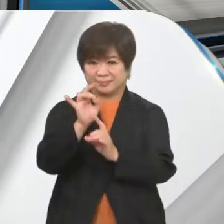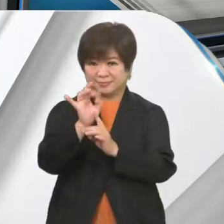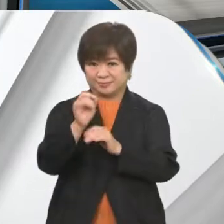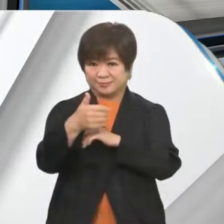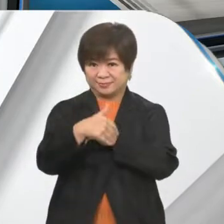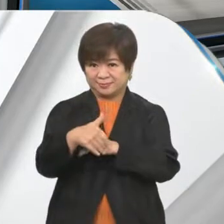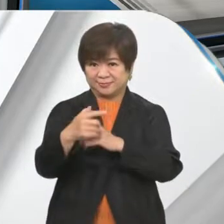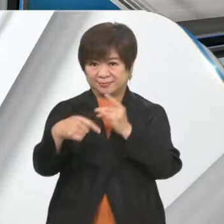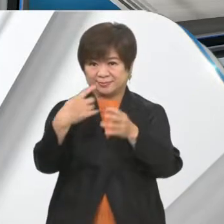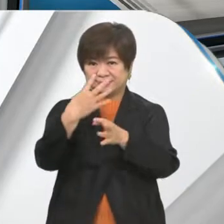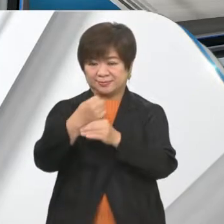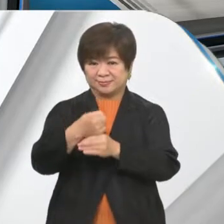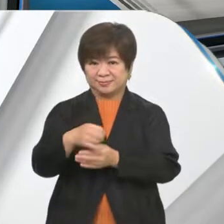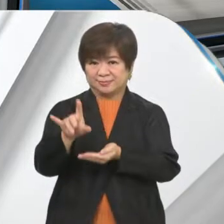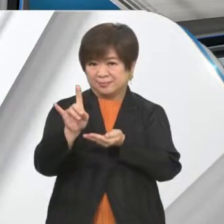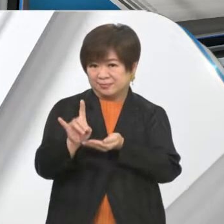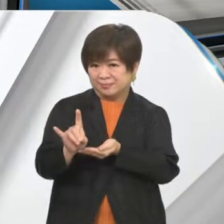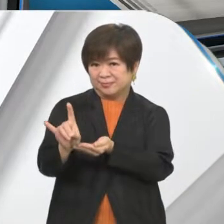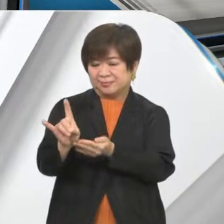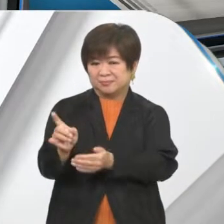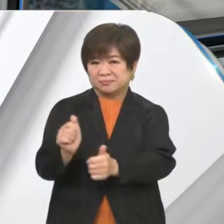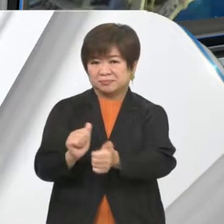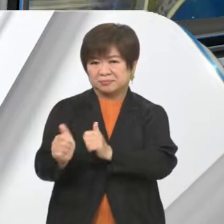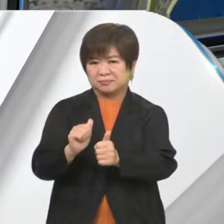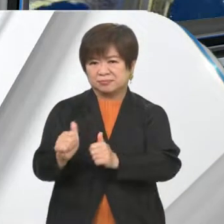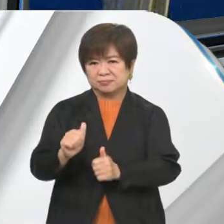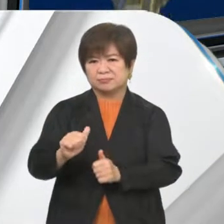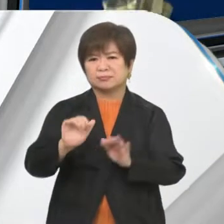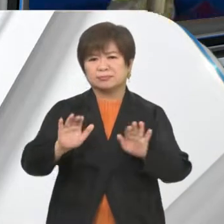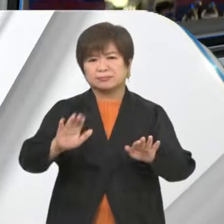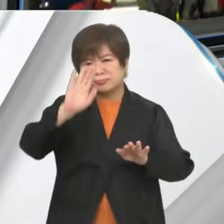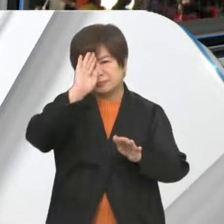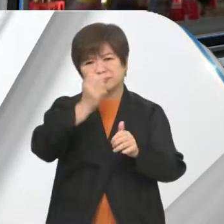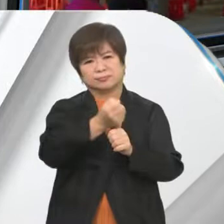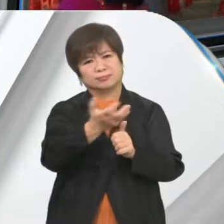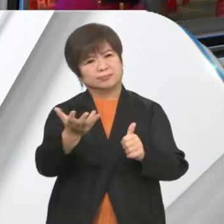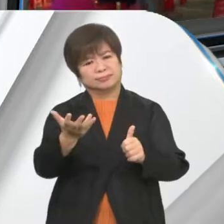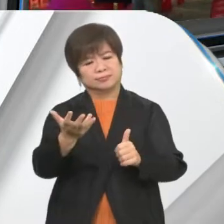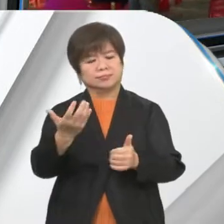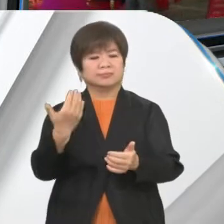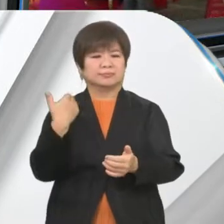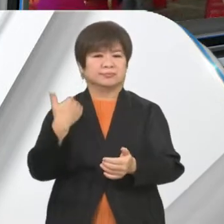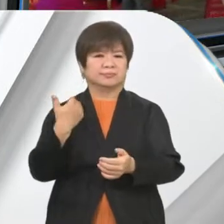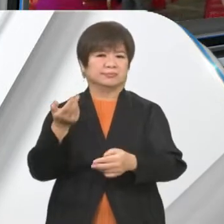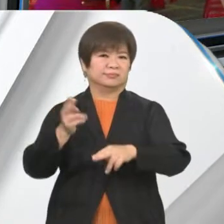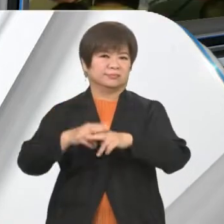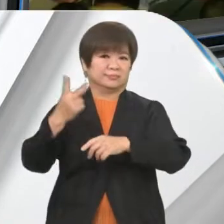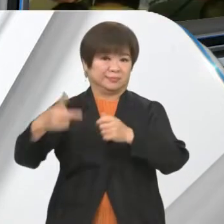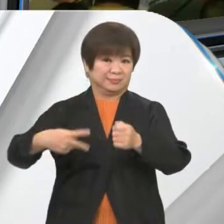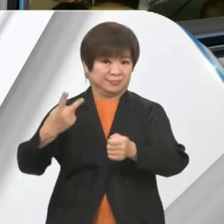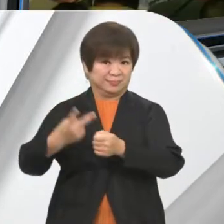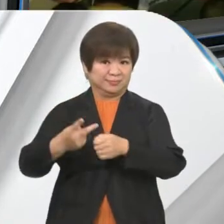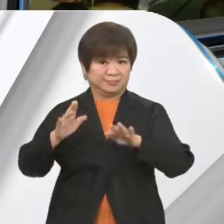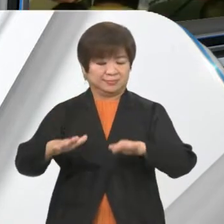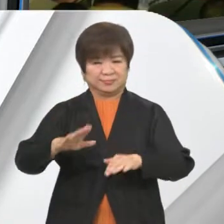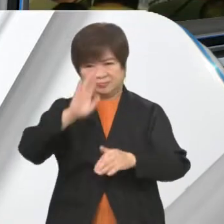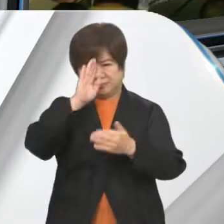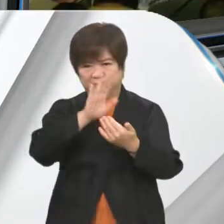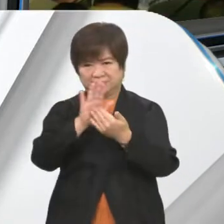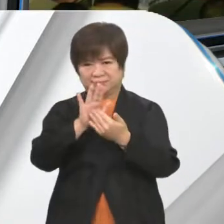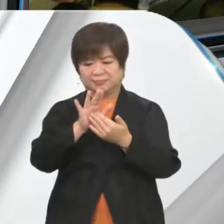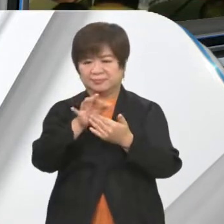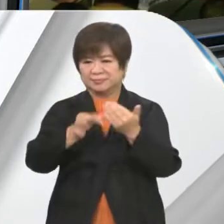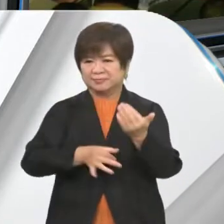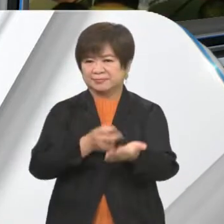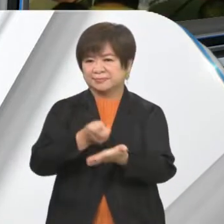前组嘅五一节嘅跑龙船比赛受到疫情嘅影响，停办两年。今年相关嘅防疫政策又变